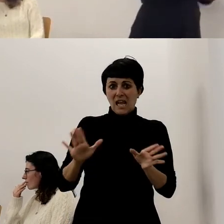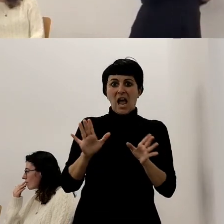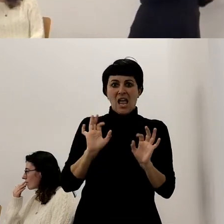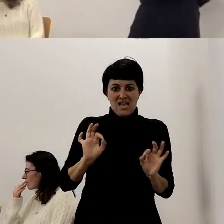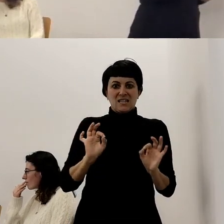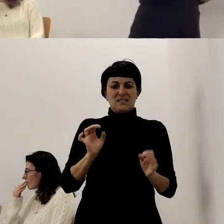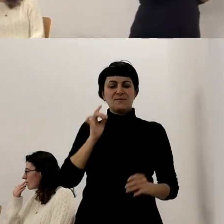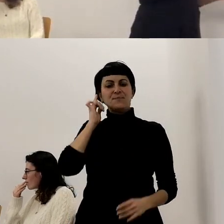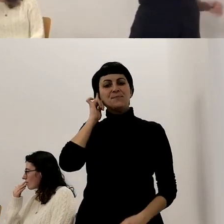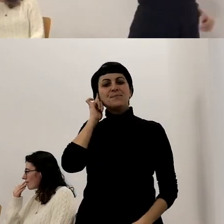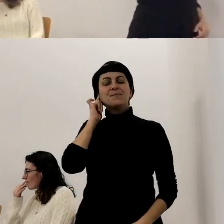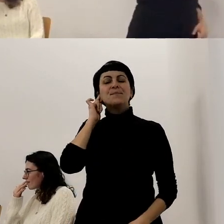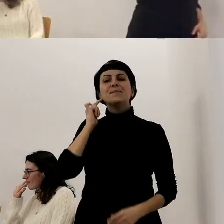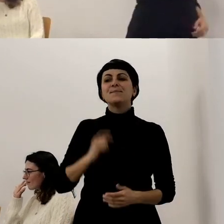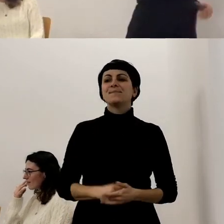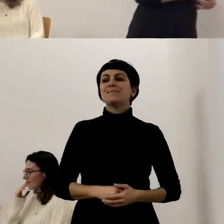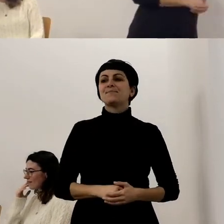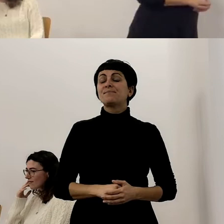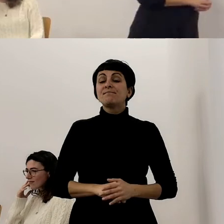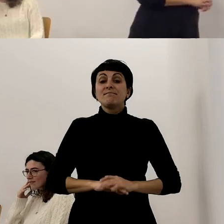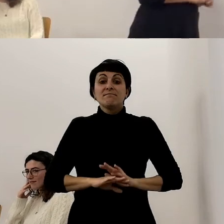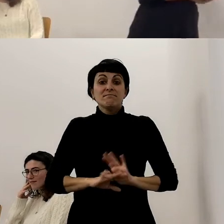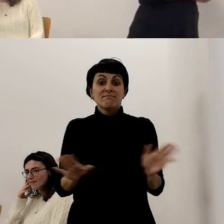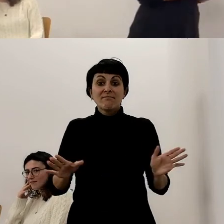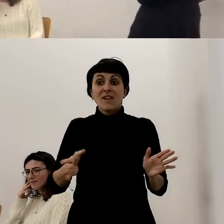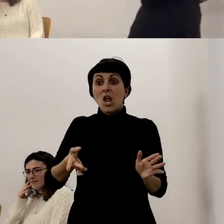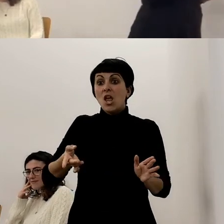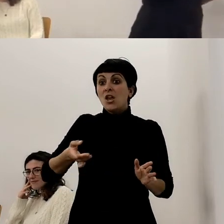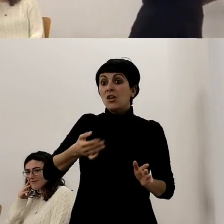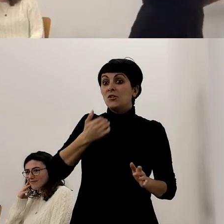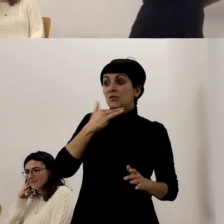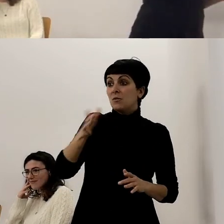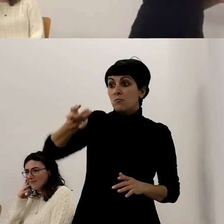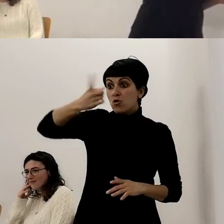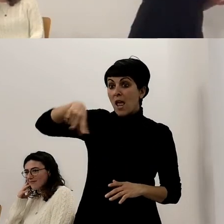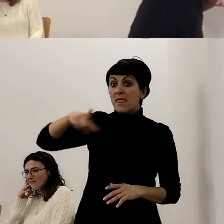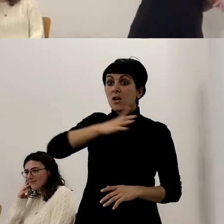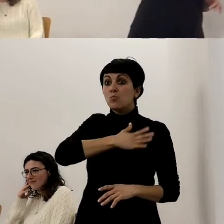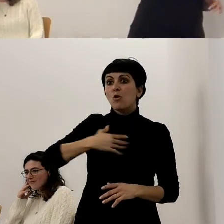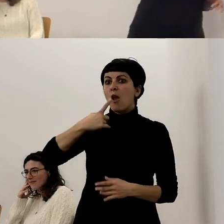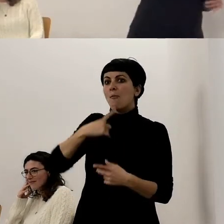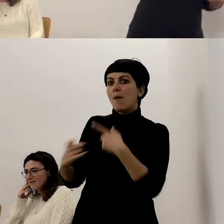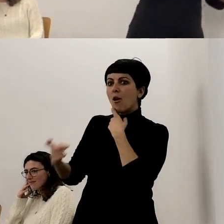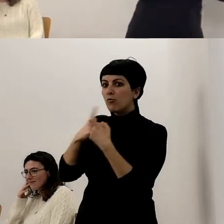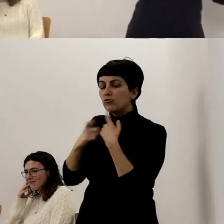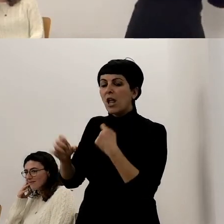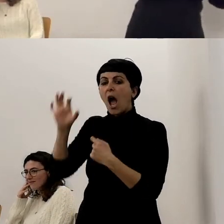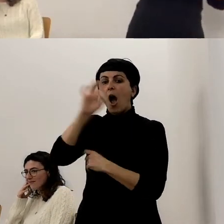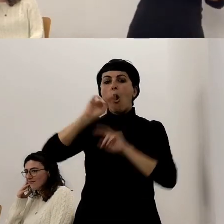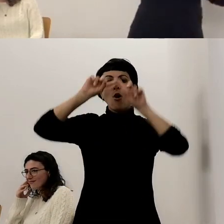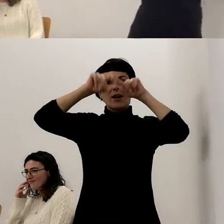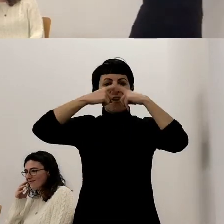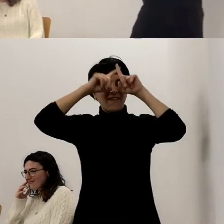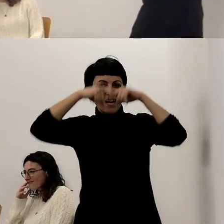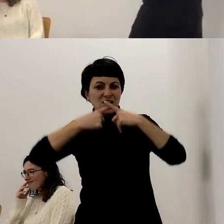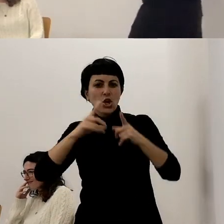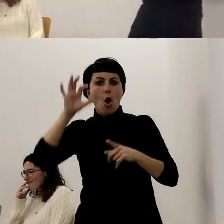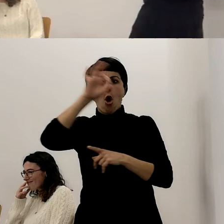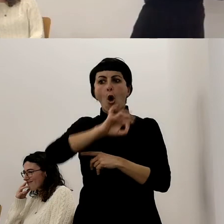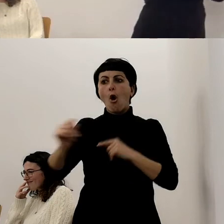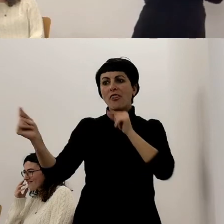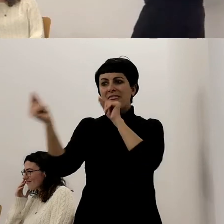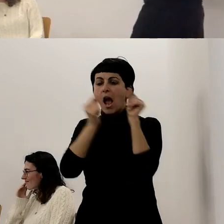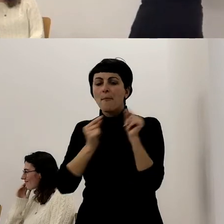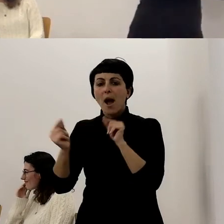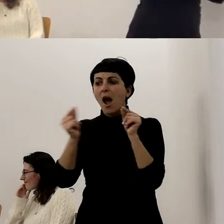aspectes. Doncs no sé si teniu alguna pregunta, alguna reflexió per obrir el debat o ho